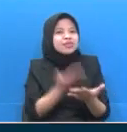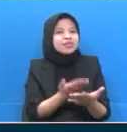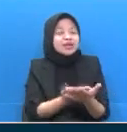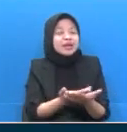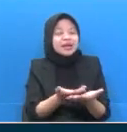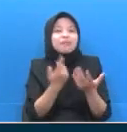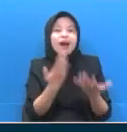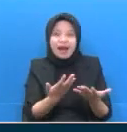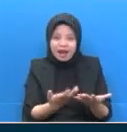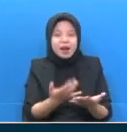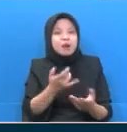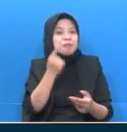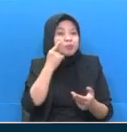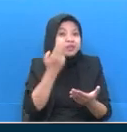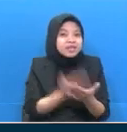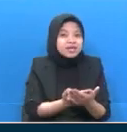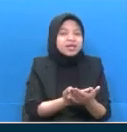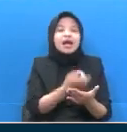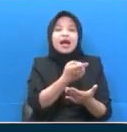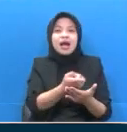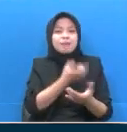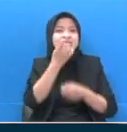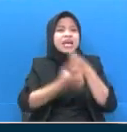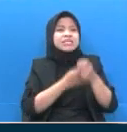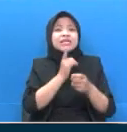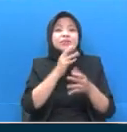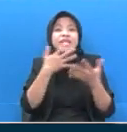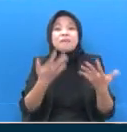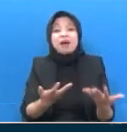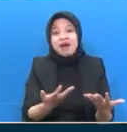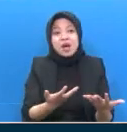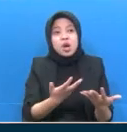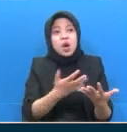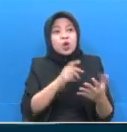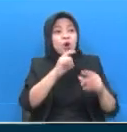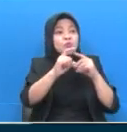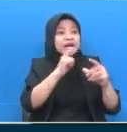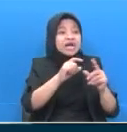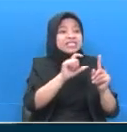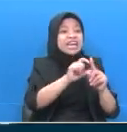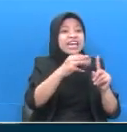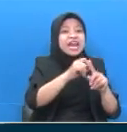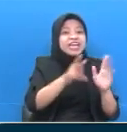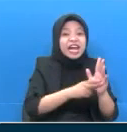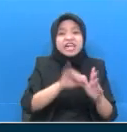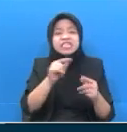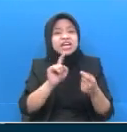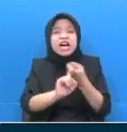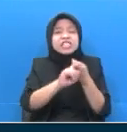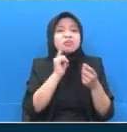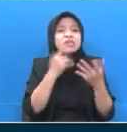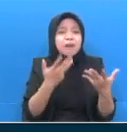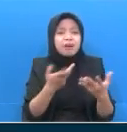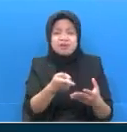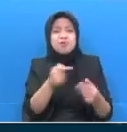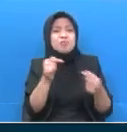otentik, bukti elektronik yang menjebatani. Keterangannya seperti apa? Komunikasinya seperti apa? Ini yang saya kira ada